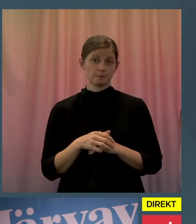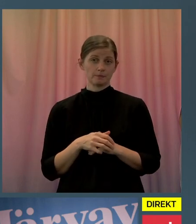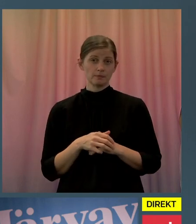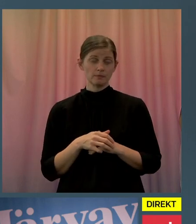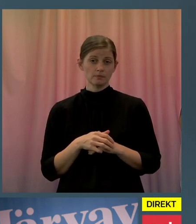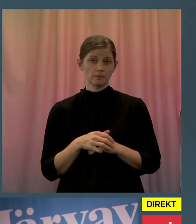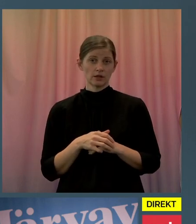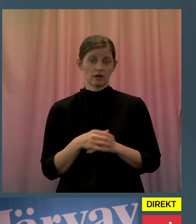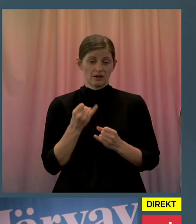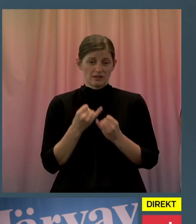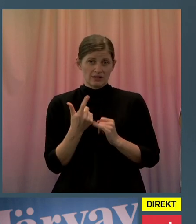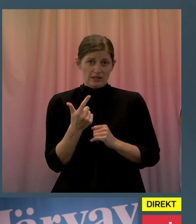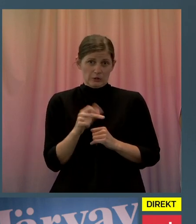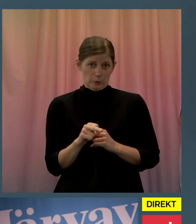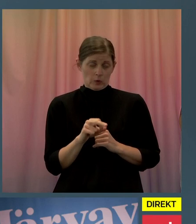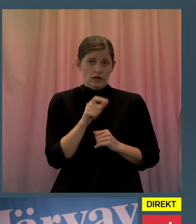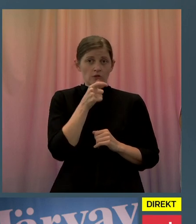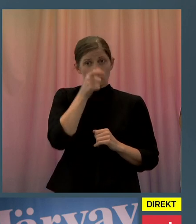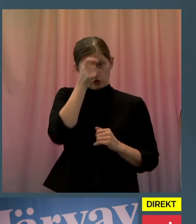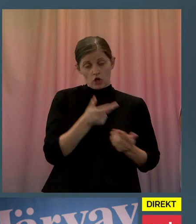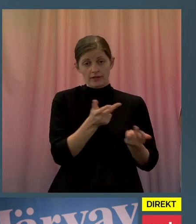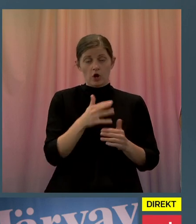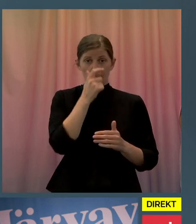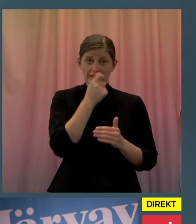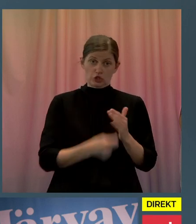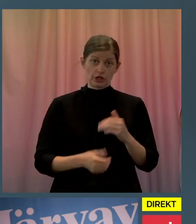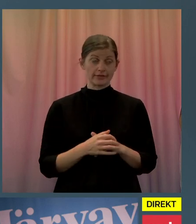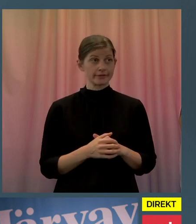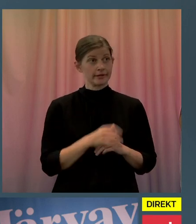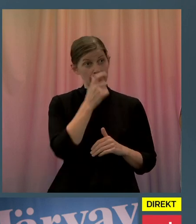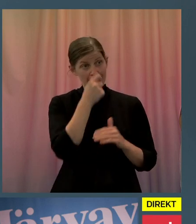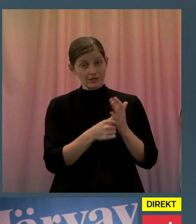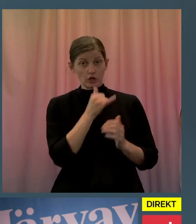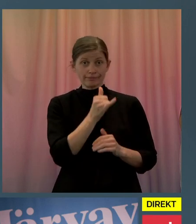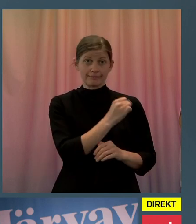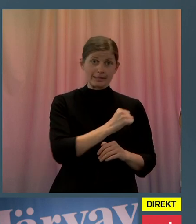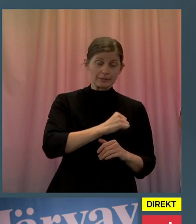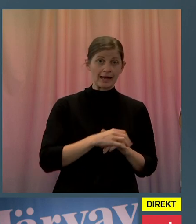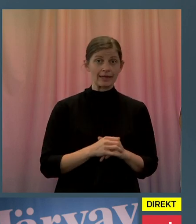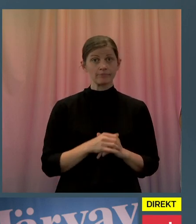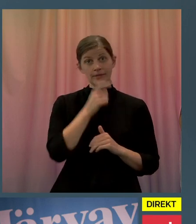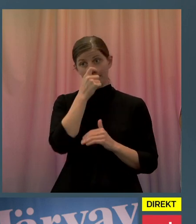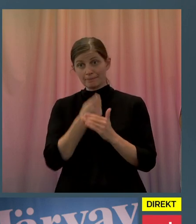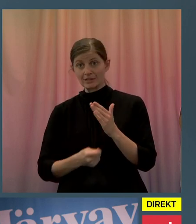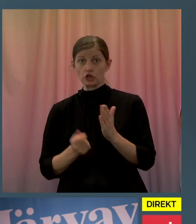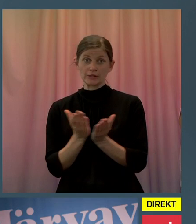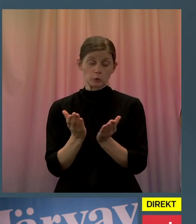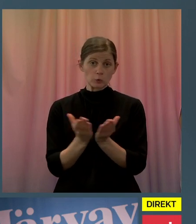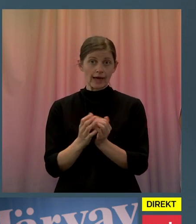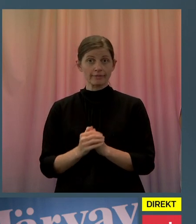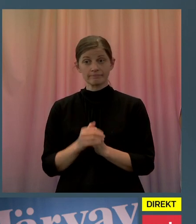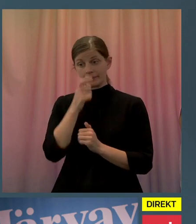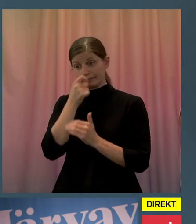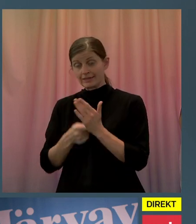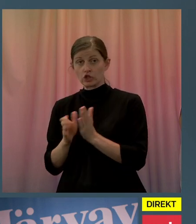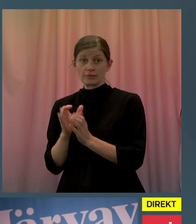Under de senaste 7 åren har Socialdemokraterna misslyckats. De har misslyckats med kriminaliteten. De har misslyckats med skolan. De har misslyckats med